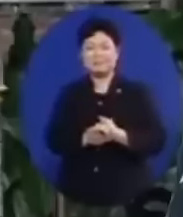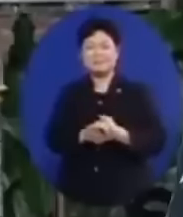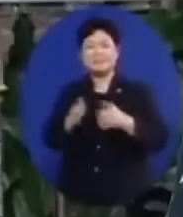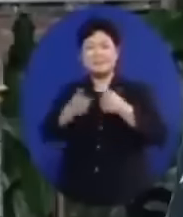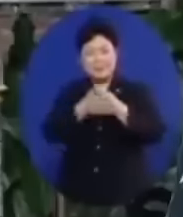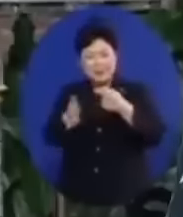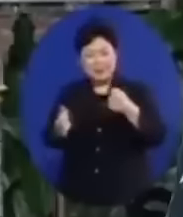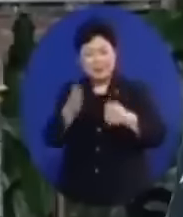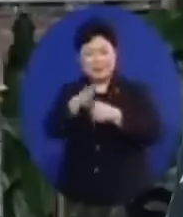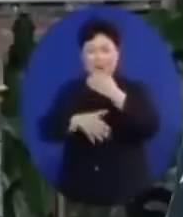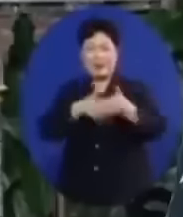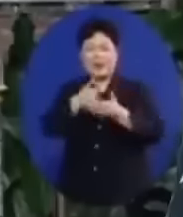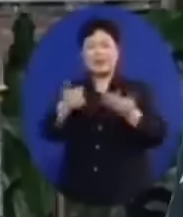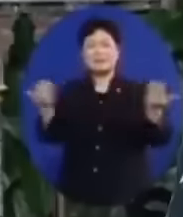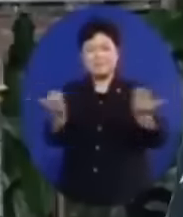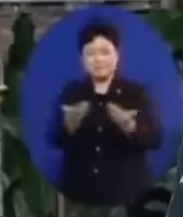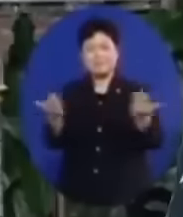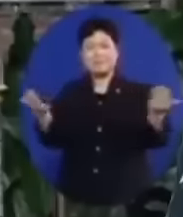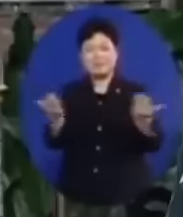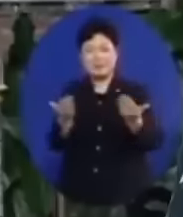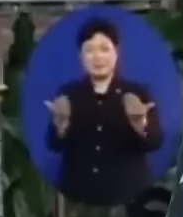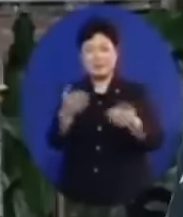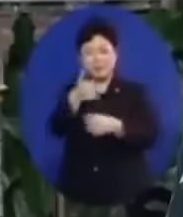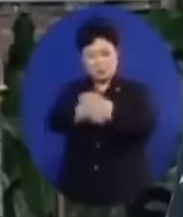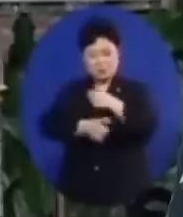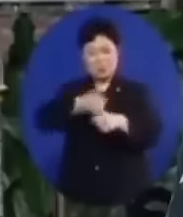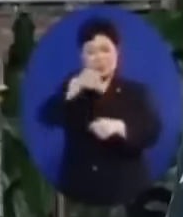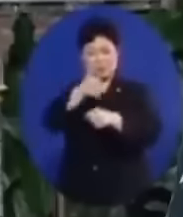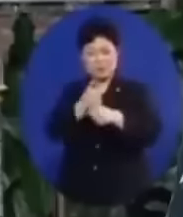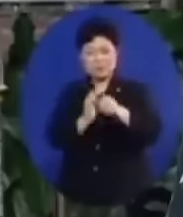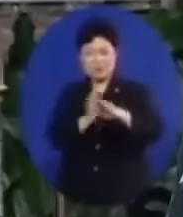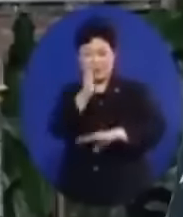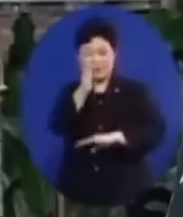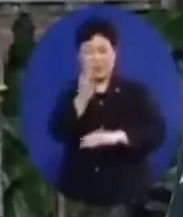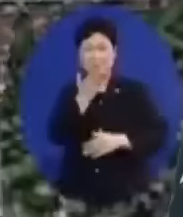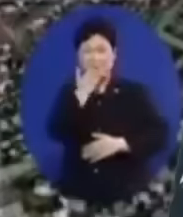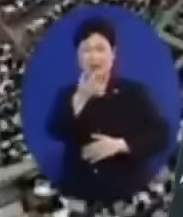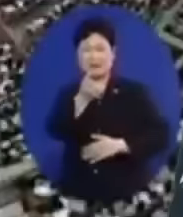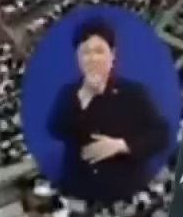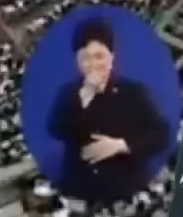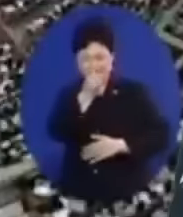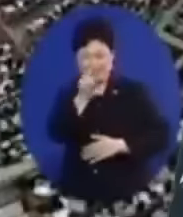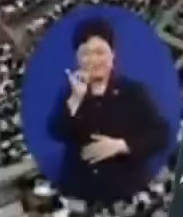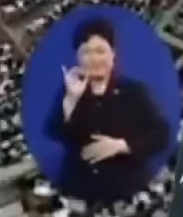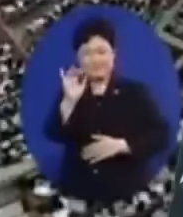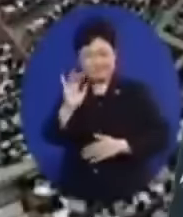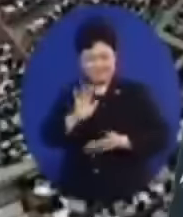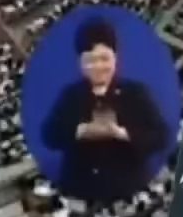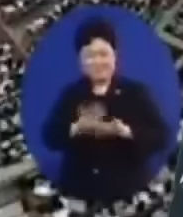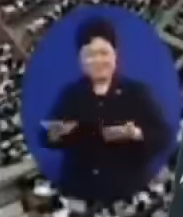그러므로 하나님 사업을 50년 넘도록 할 수가 있었습니다.